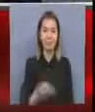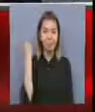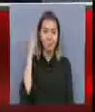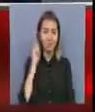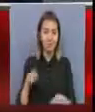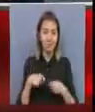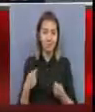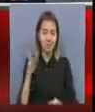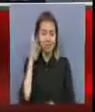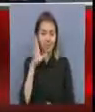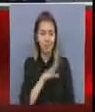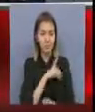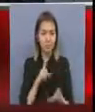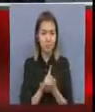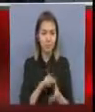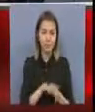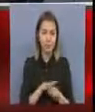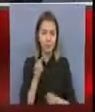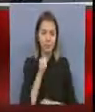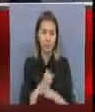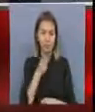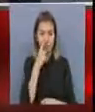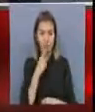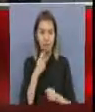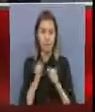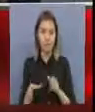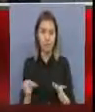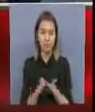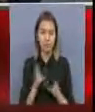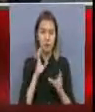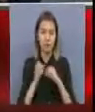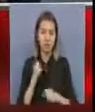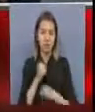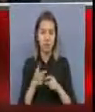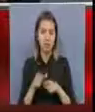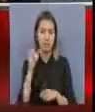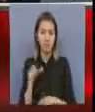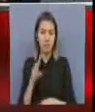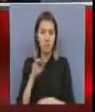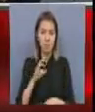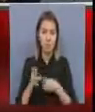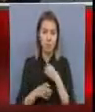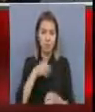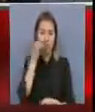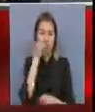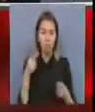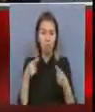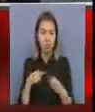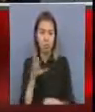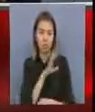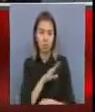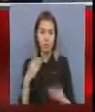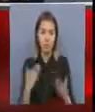Елбасы жолдауында белгіленген міндеттерді жүзеге асыру қоғам мүшелерінің ортақ ұстанымын айналу тиіс. Адами капиталдың әлемдік бәсекеге қабілетті